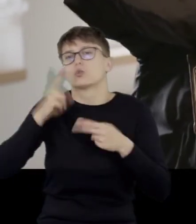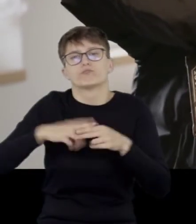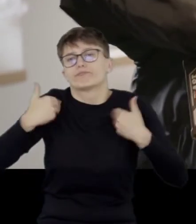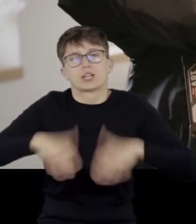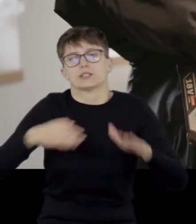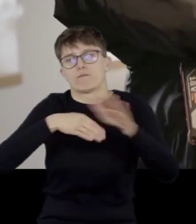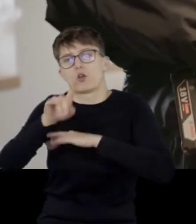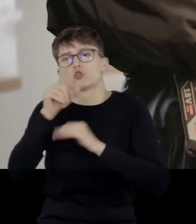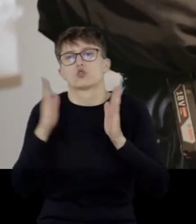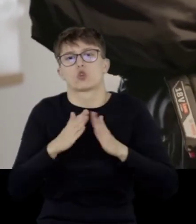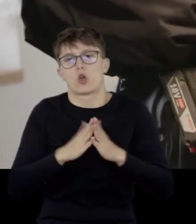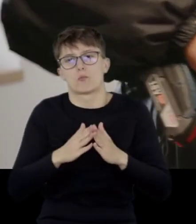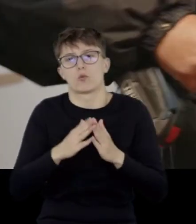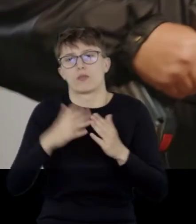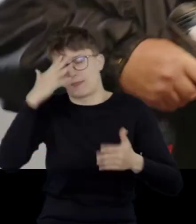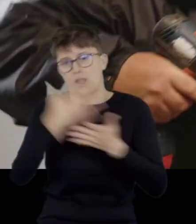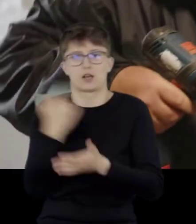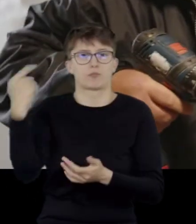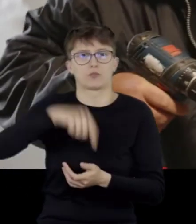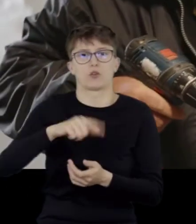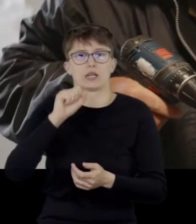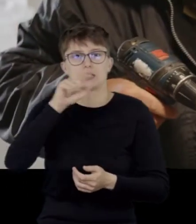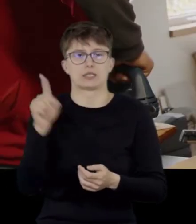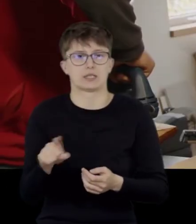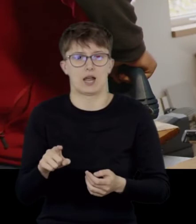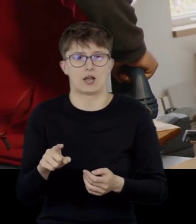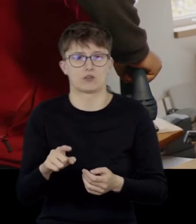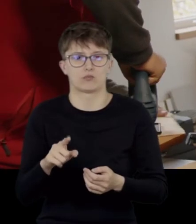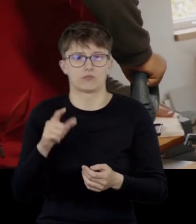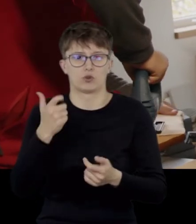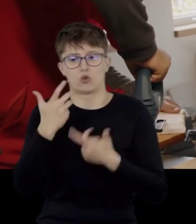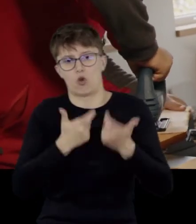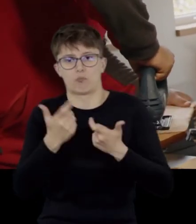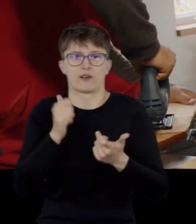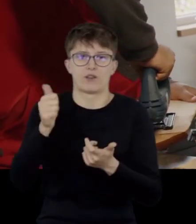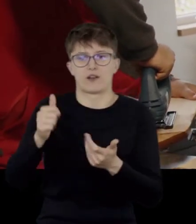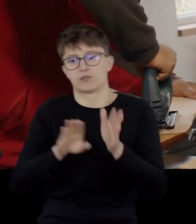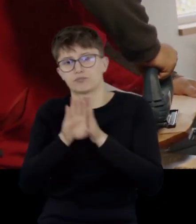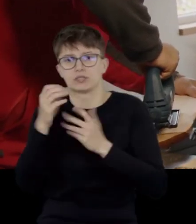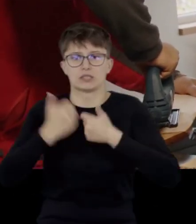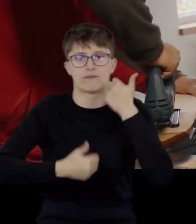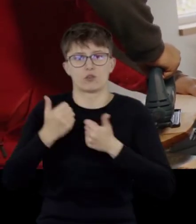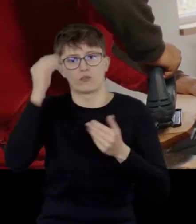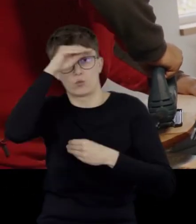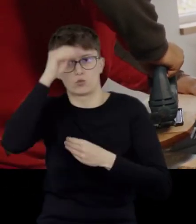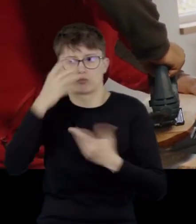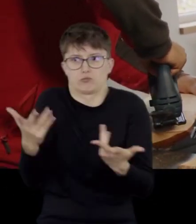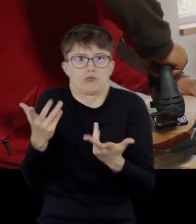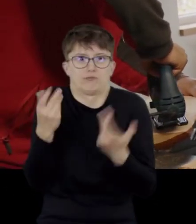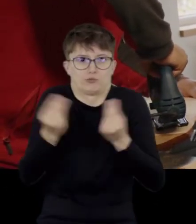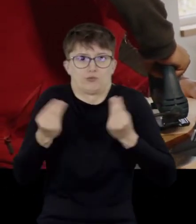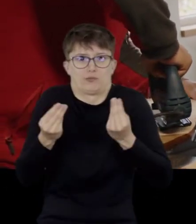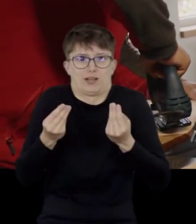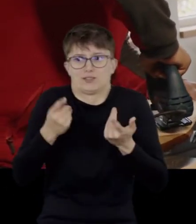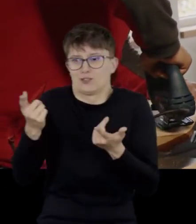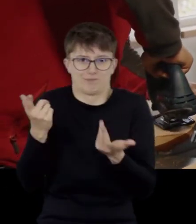w ogóle nie chciała wychodzić z domu, nagle idzie mi na staż, robi kwalifikację jakąś zawodową, no to